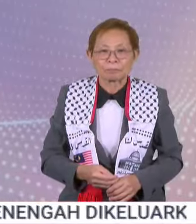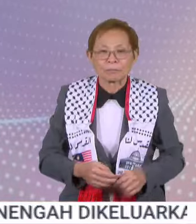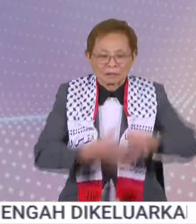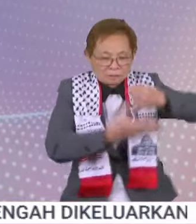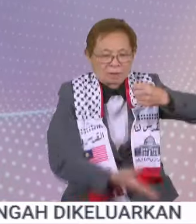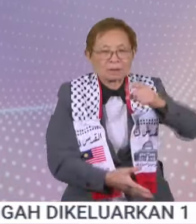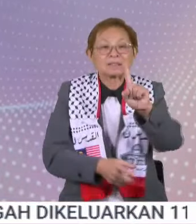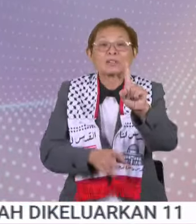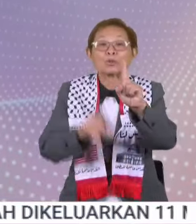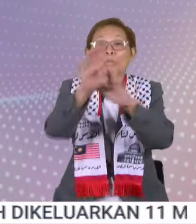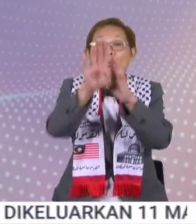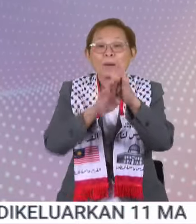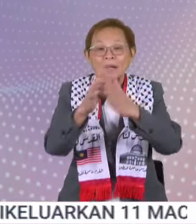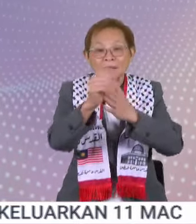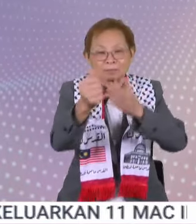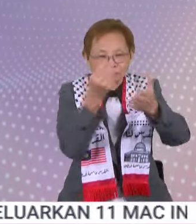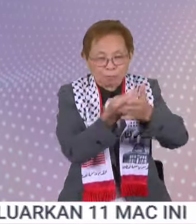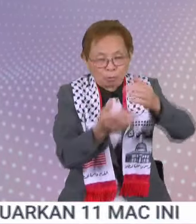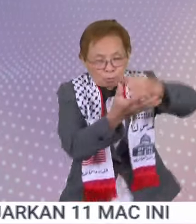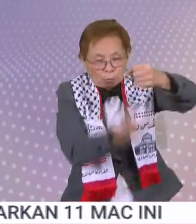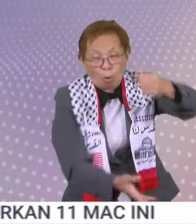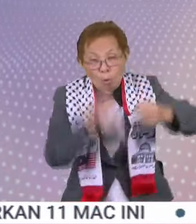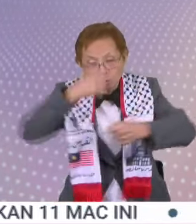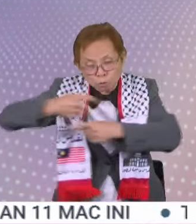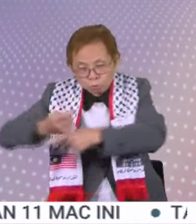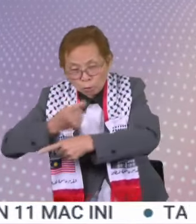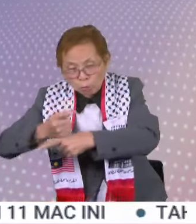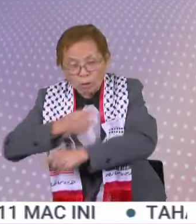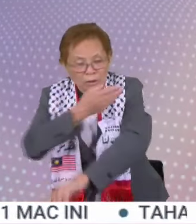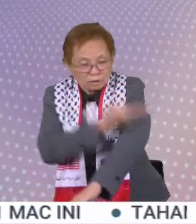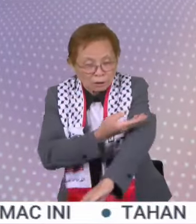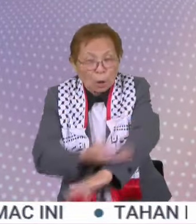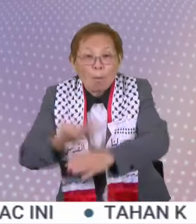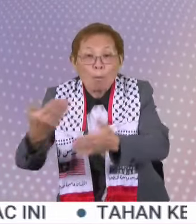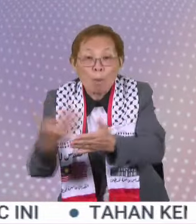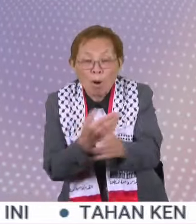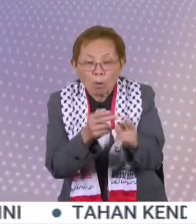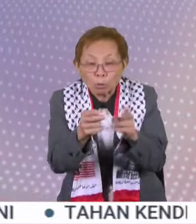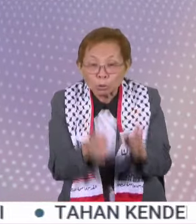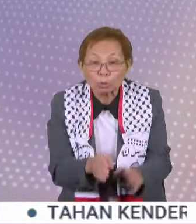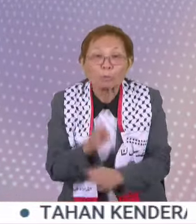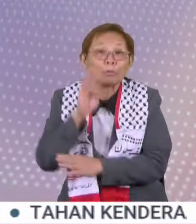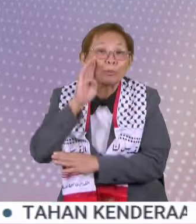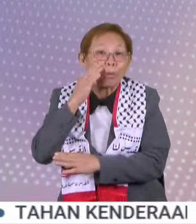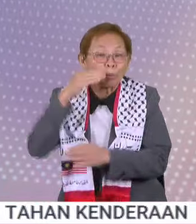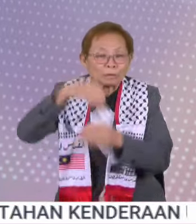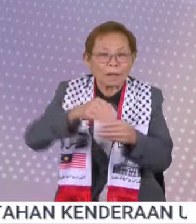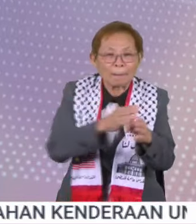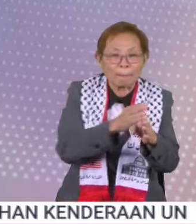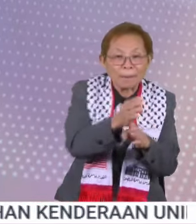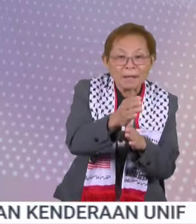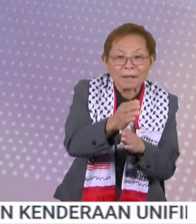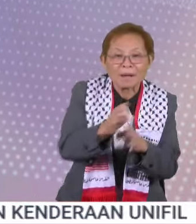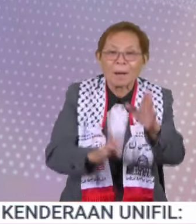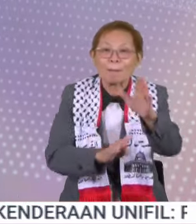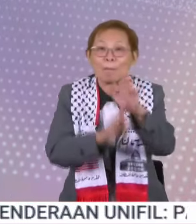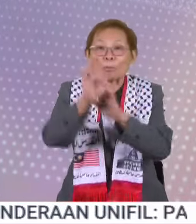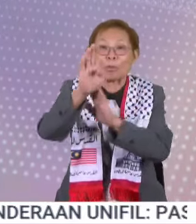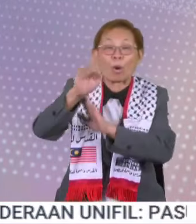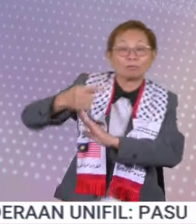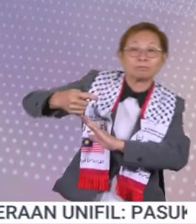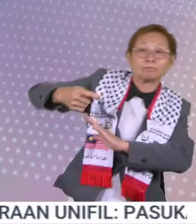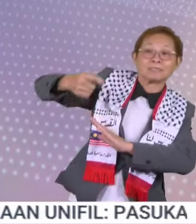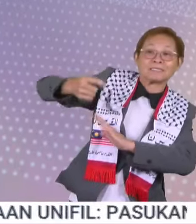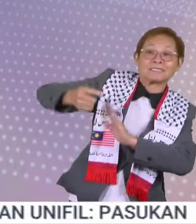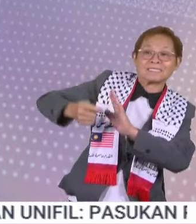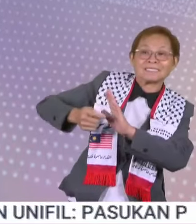Dana RM1 bilion diperuntukkan bagi melahirkan generasi baharu usahawan Bumi Putra dalam bidang pertumbuhan tinggi.